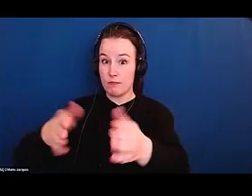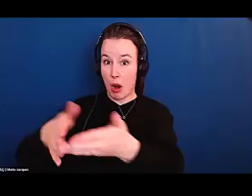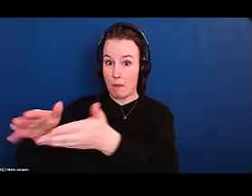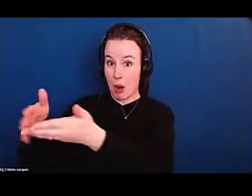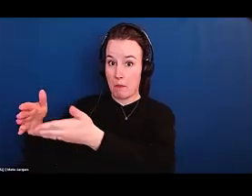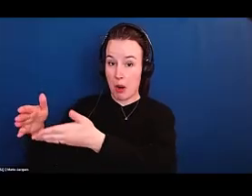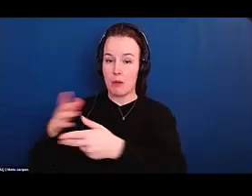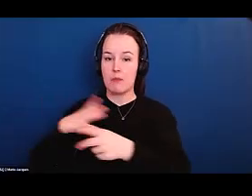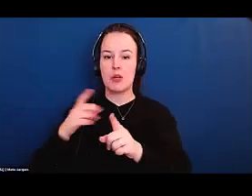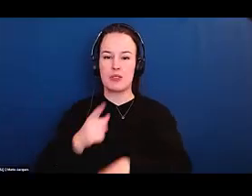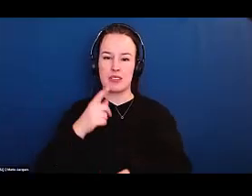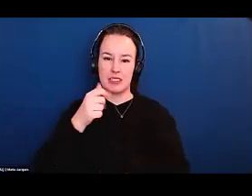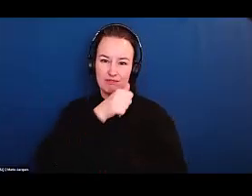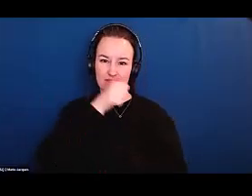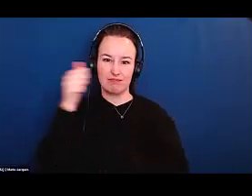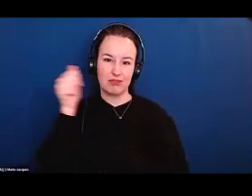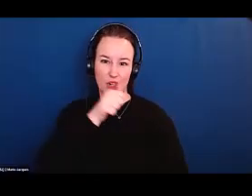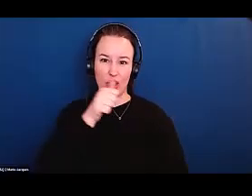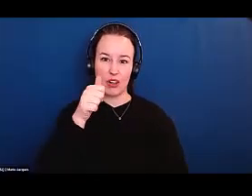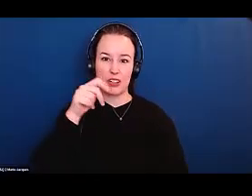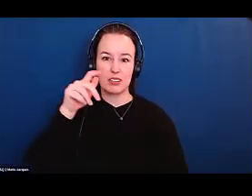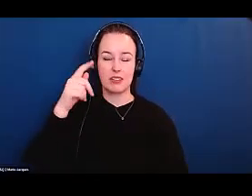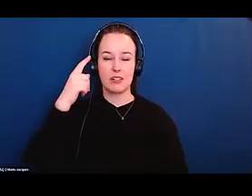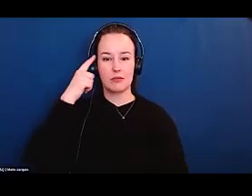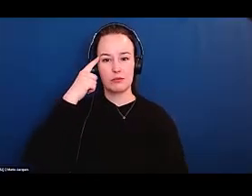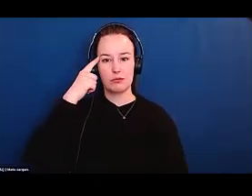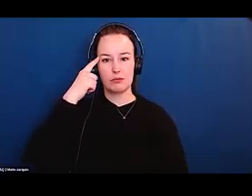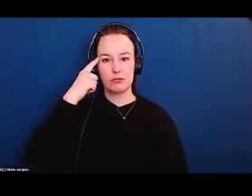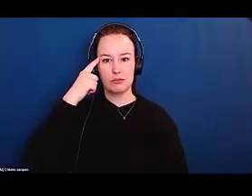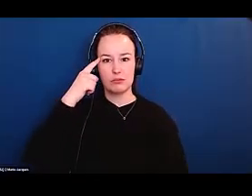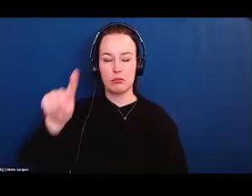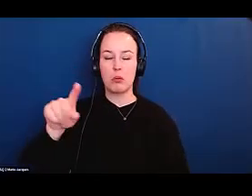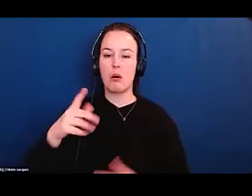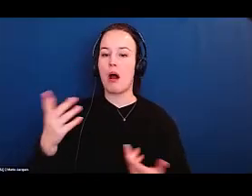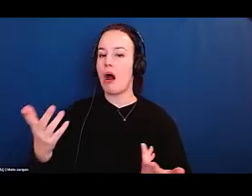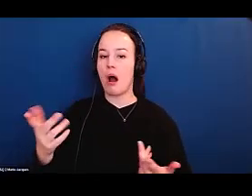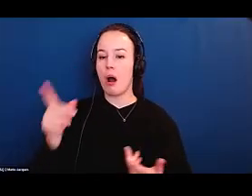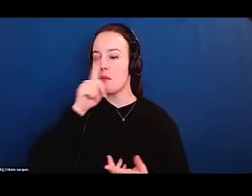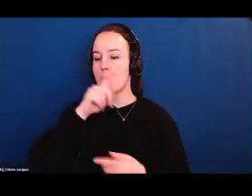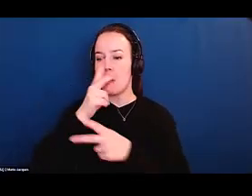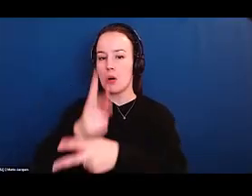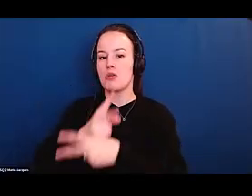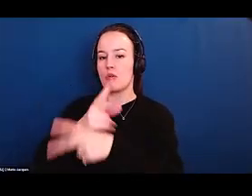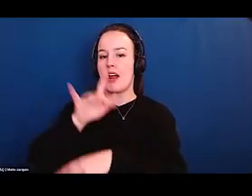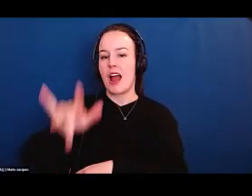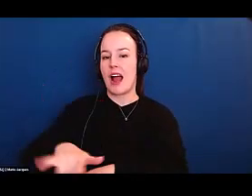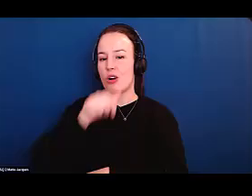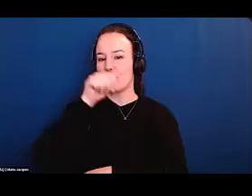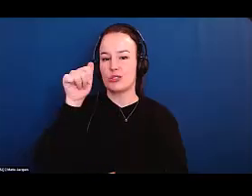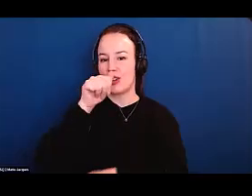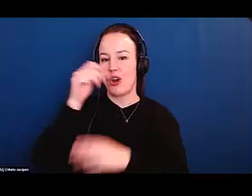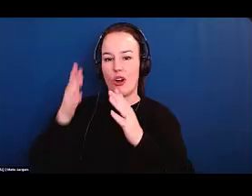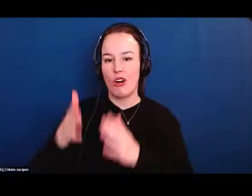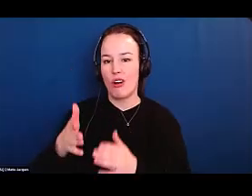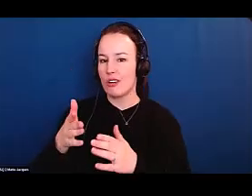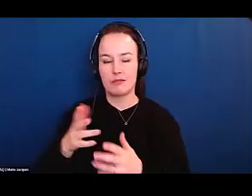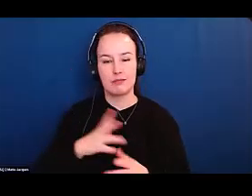et l'utilisation de substances est souvent utilisée en tant qu'excuse pour renier les soins. Les